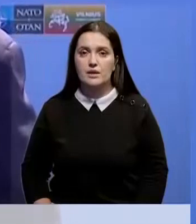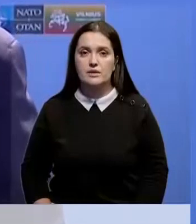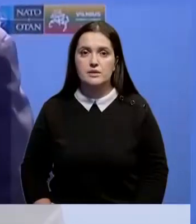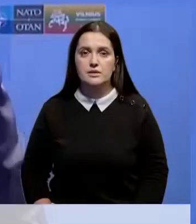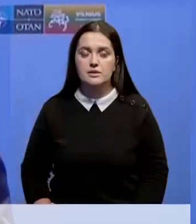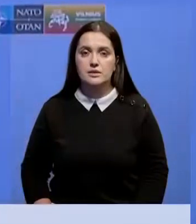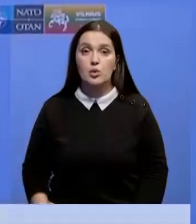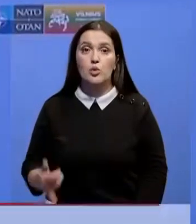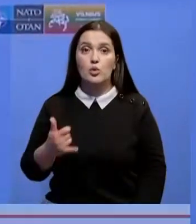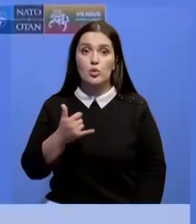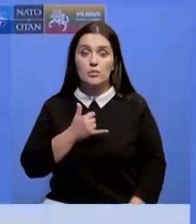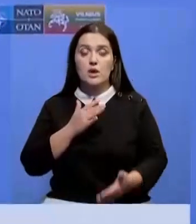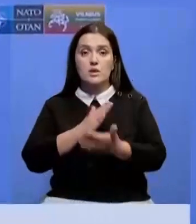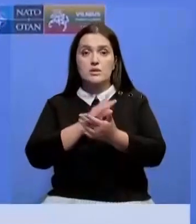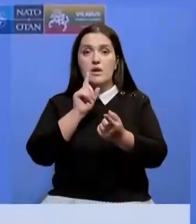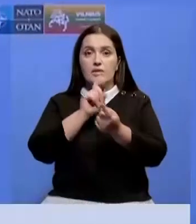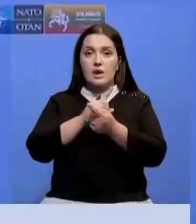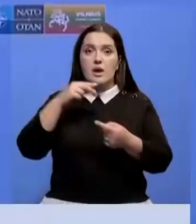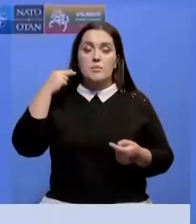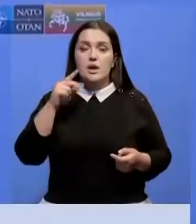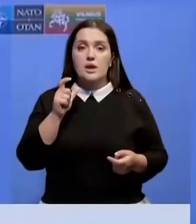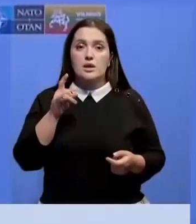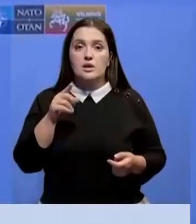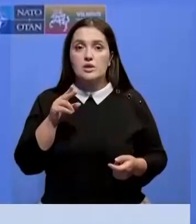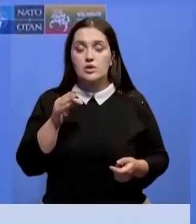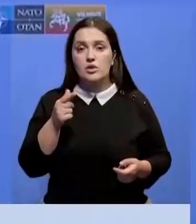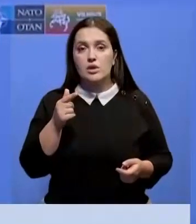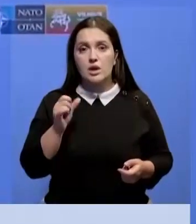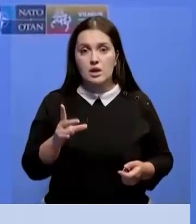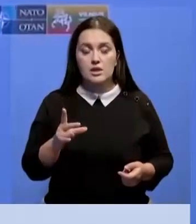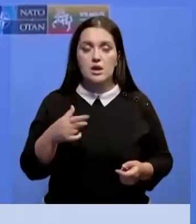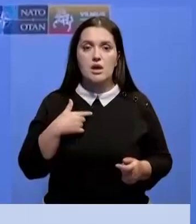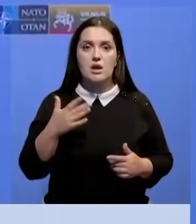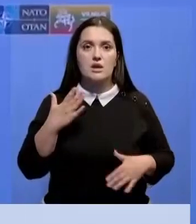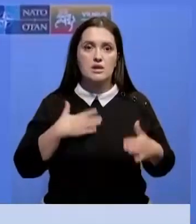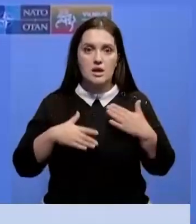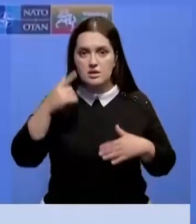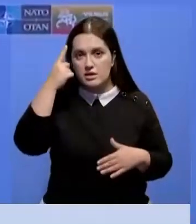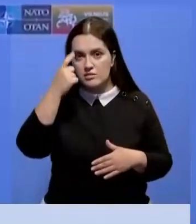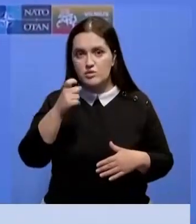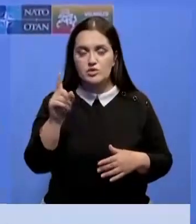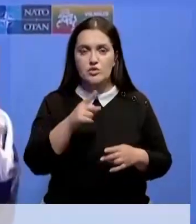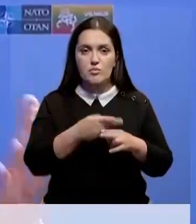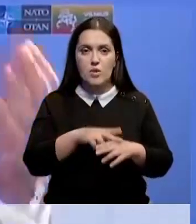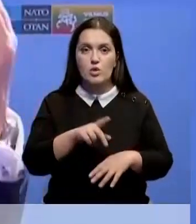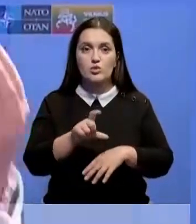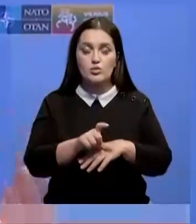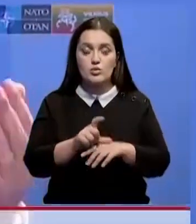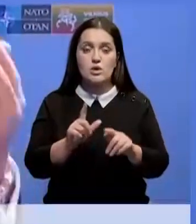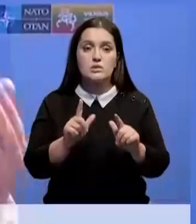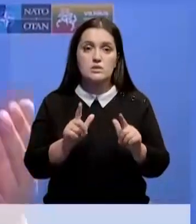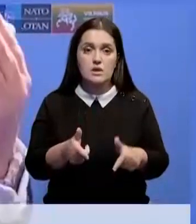У меня состоялась конструктивная встреча с президентом Эрдоганом и шведским премьер-министром. Я рад сообщить, что в результате турецкий лидер